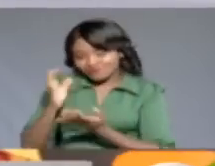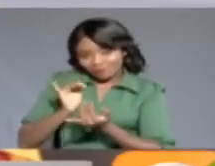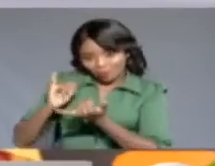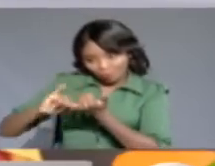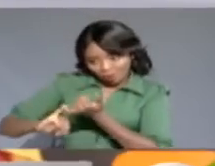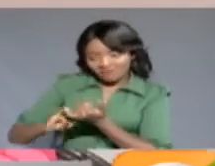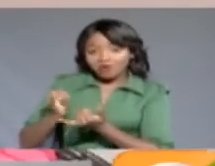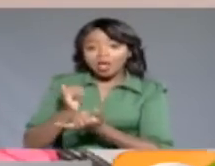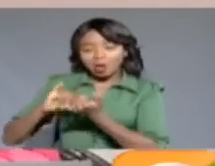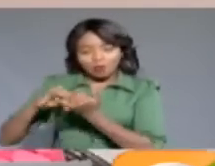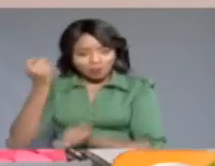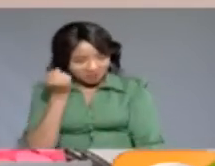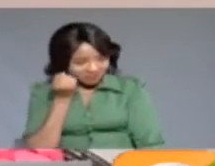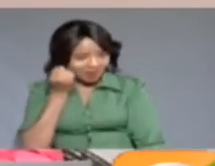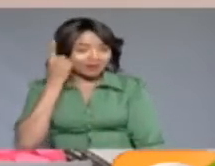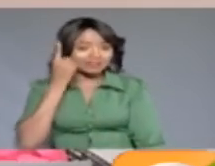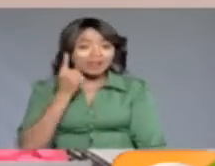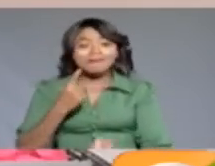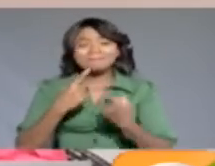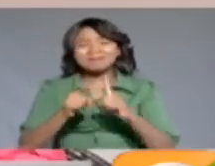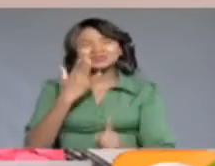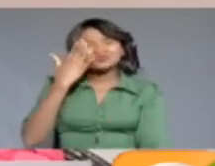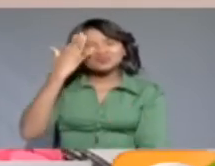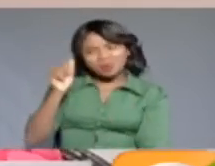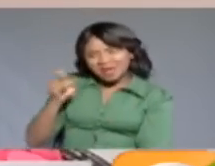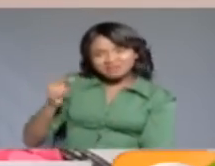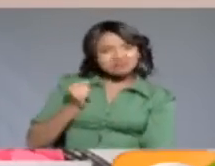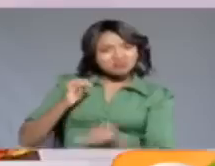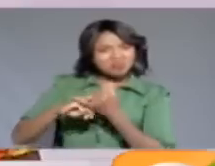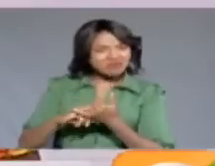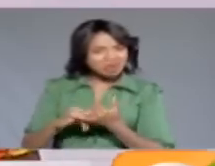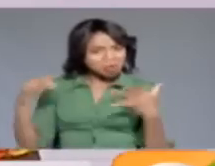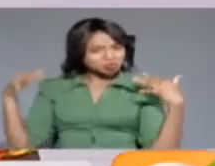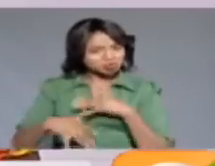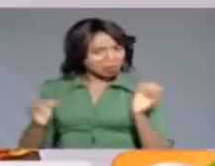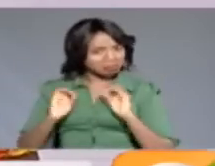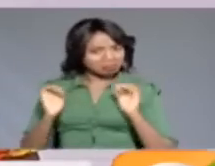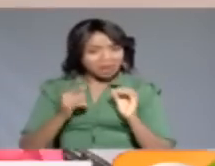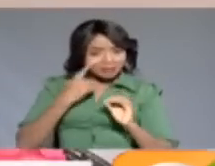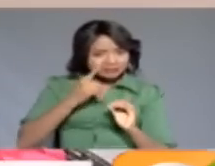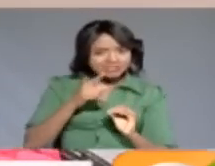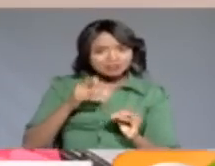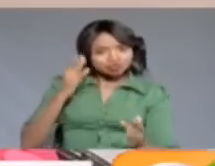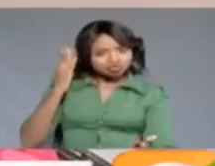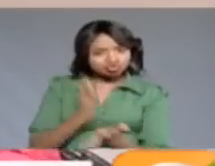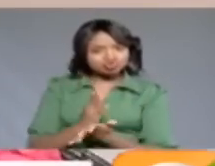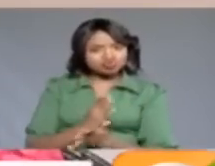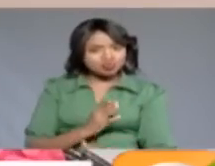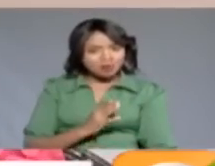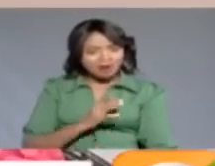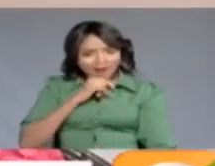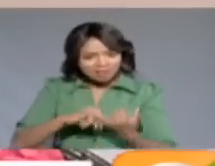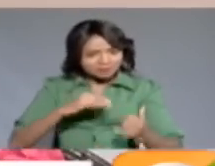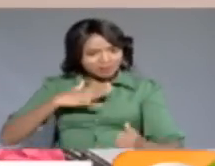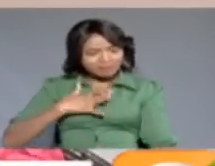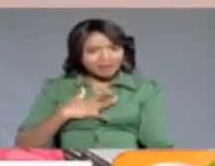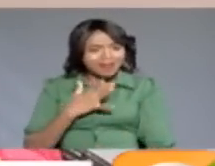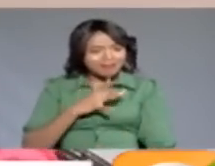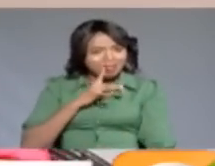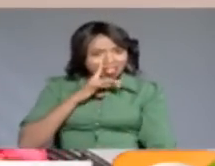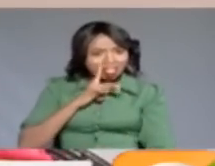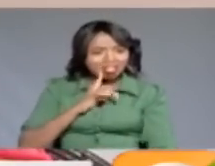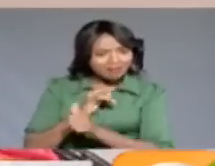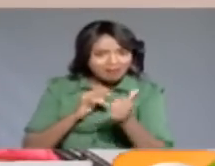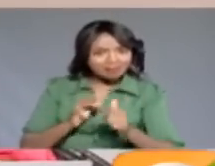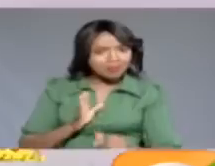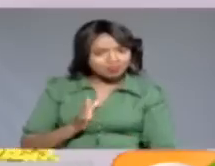wake aelewe. Na je, kwa nini huyu mke hashtuki kuona kwamba huyu baba anaangaliwa na macho ya gea hapo nyumbani? Maanake